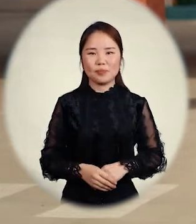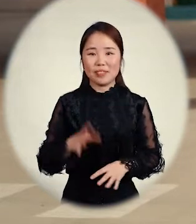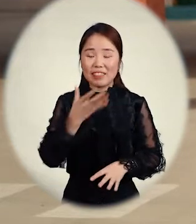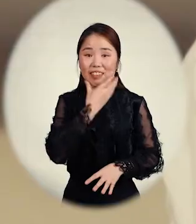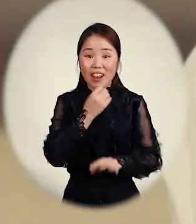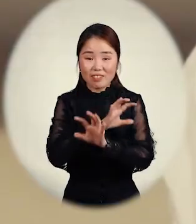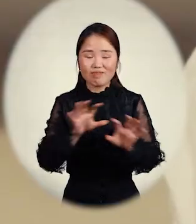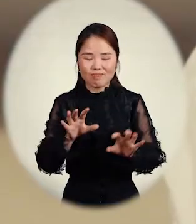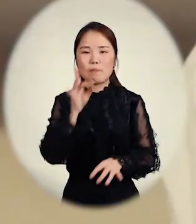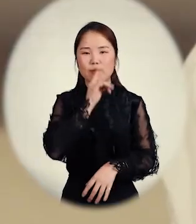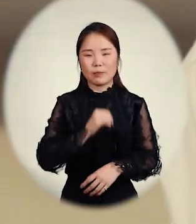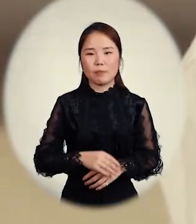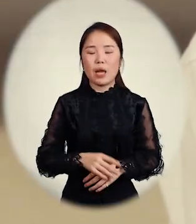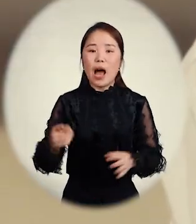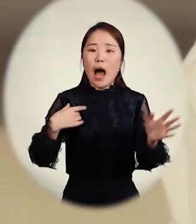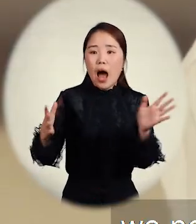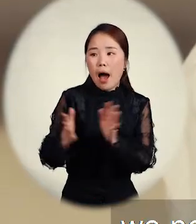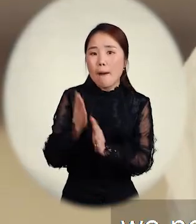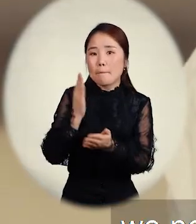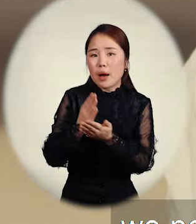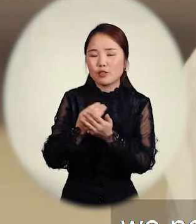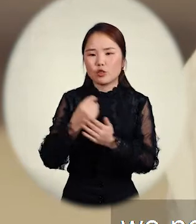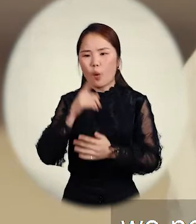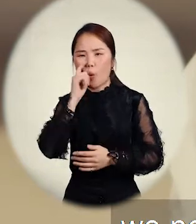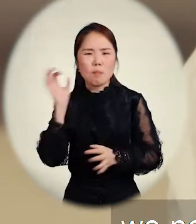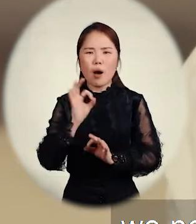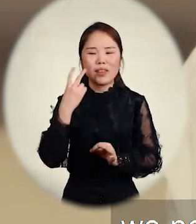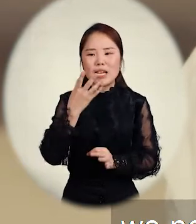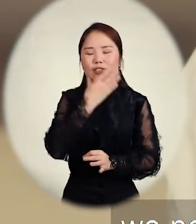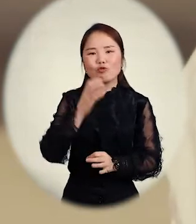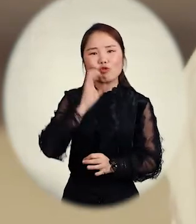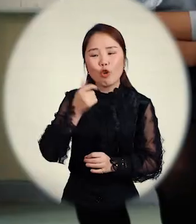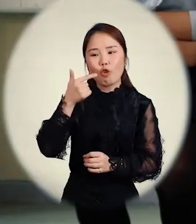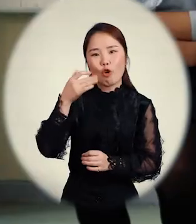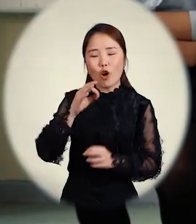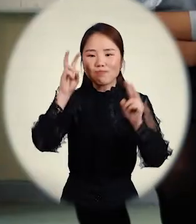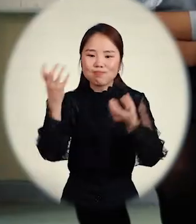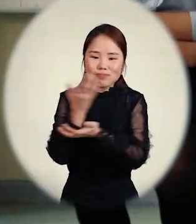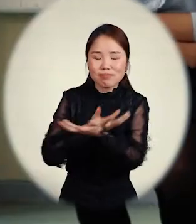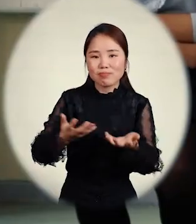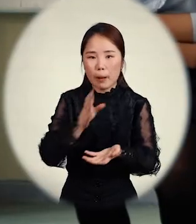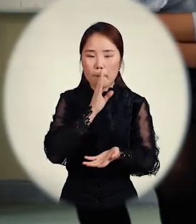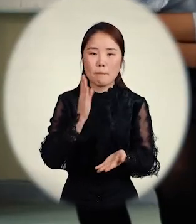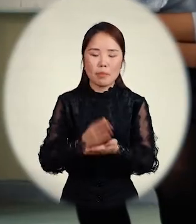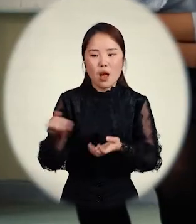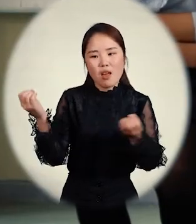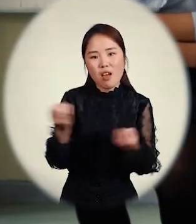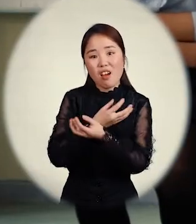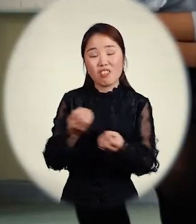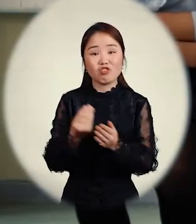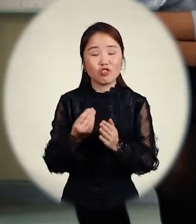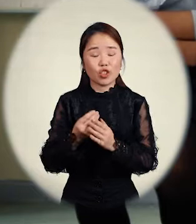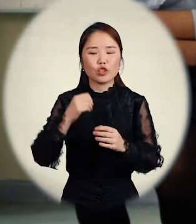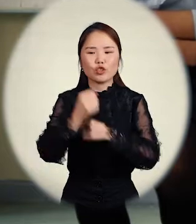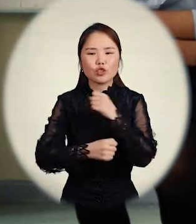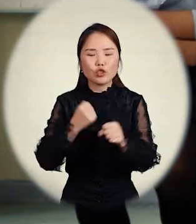Найрлт уу? За. Хамт байхад дандаа тийм уйдна гэж яахгүй нэг нэгтэй дандаа сонирхолтой юм яриад. За, ер нь бол тэгээд жил болгон гоё